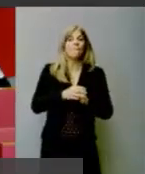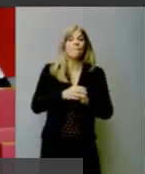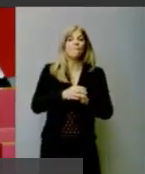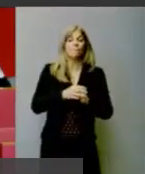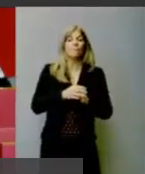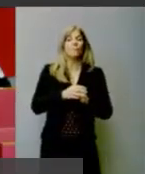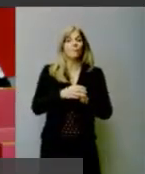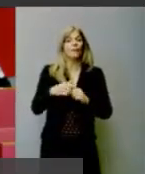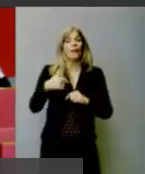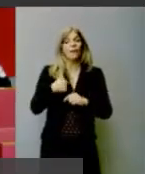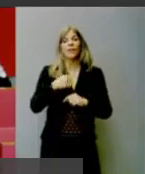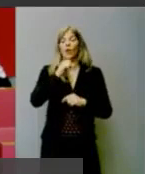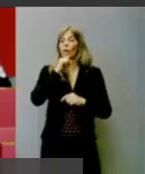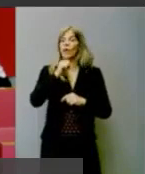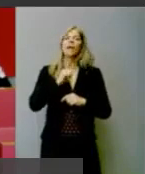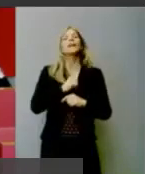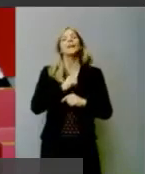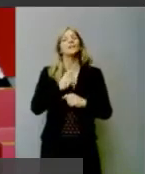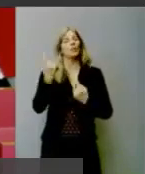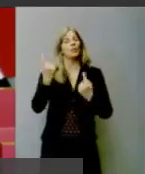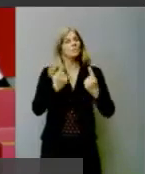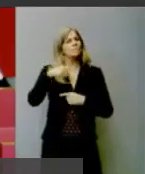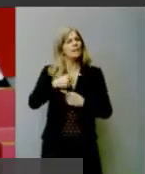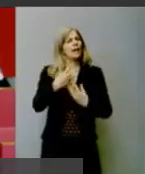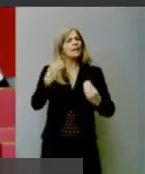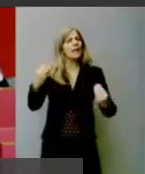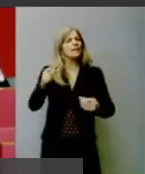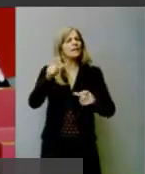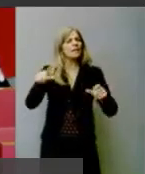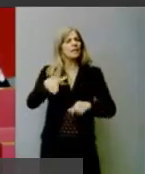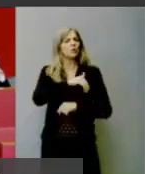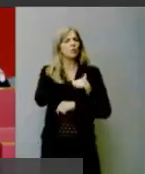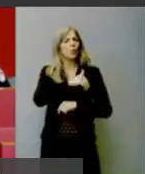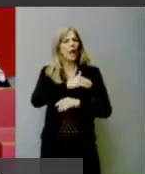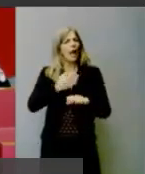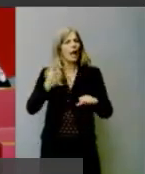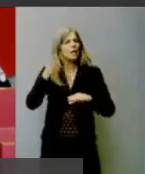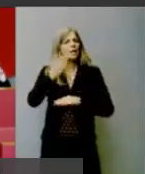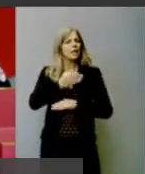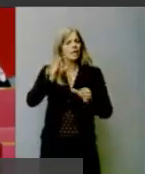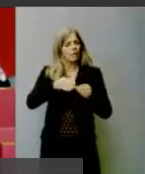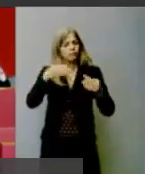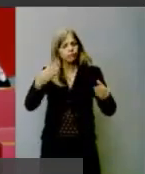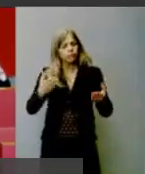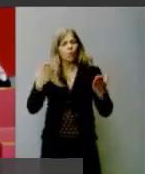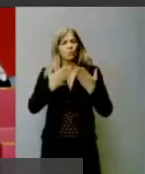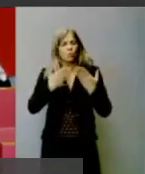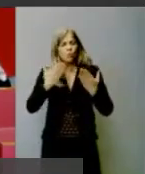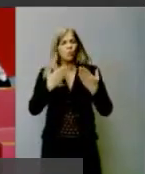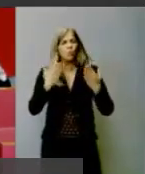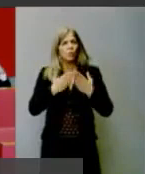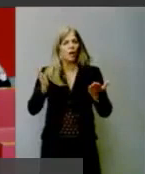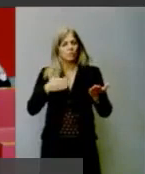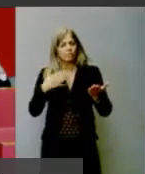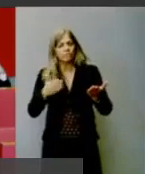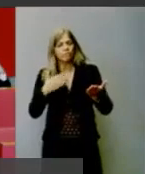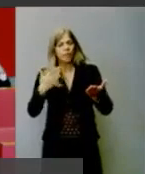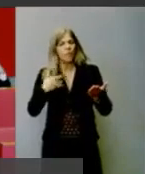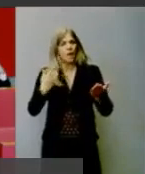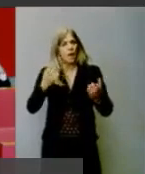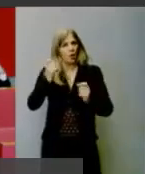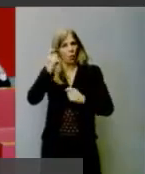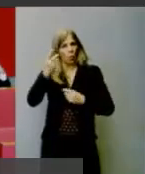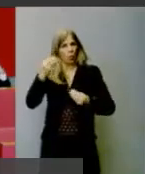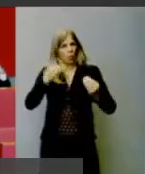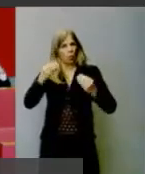quella realtà molti studenti che vanno a consultare i volumi, a studiare, a farsi una cultura,